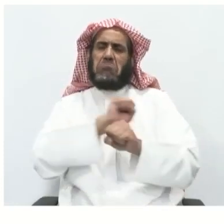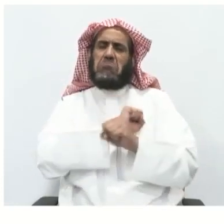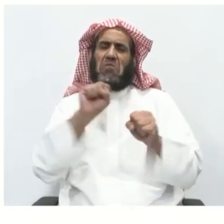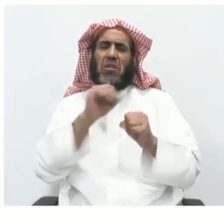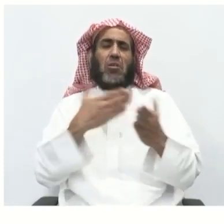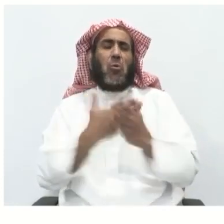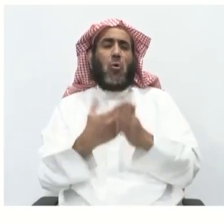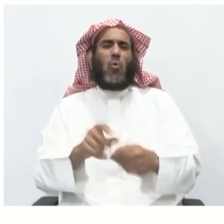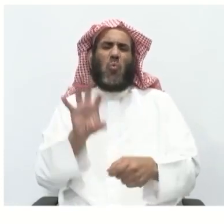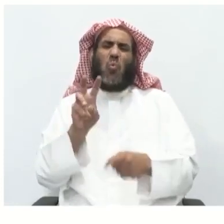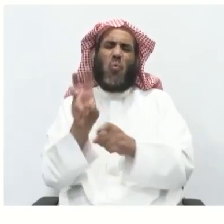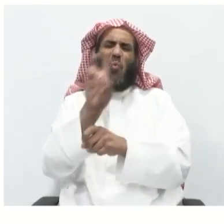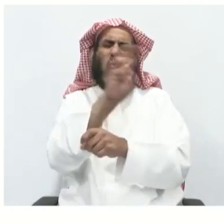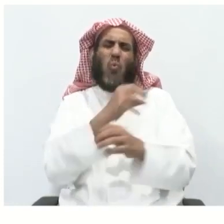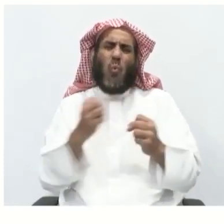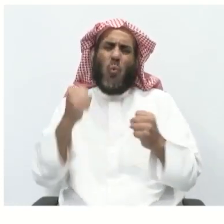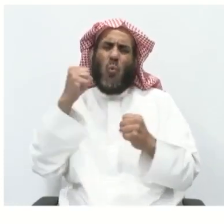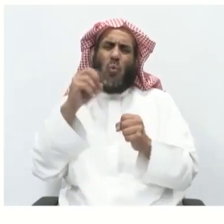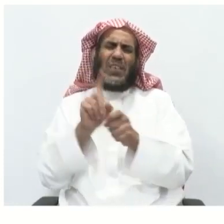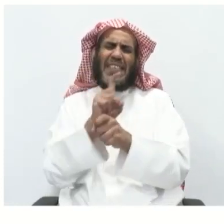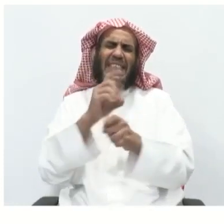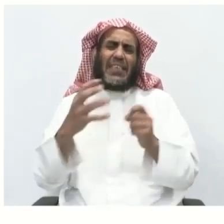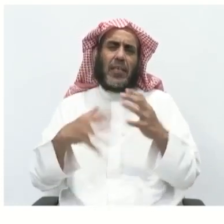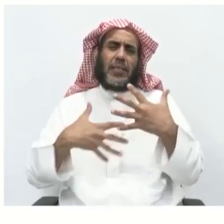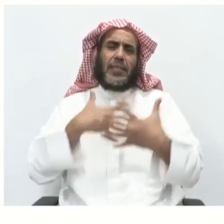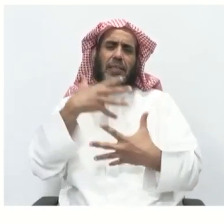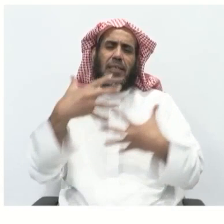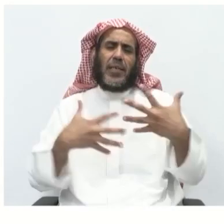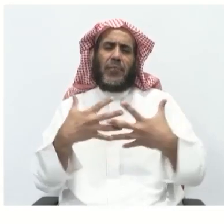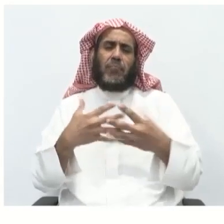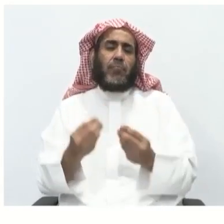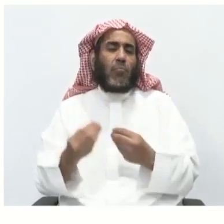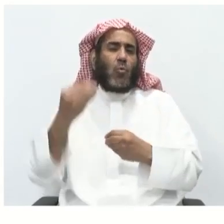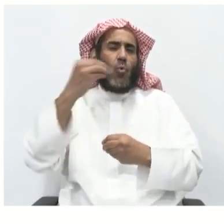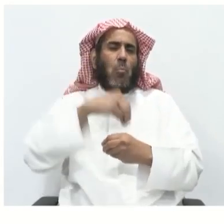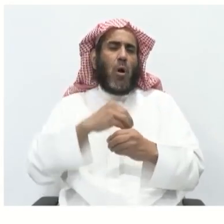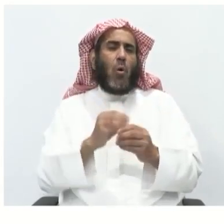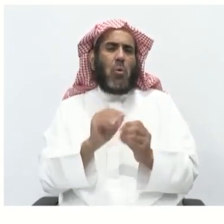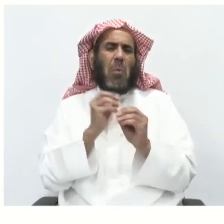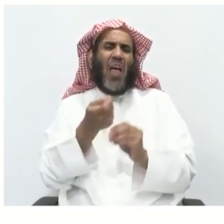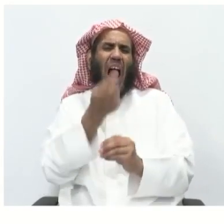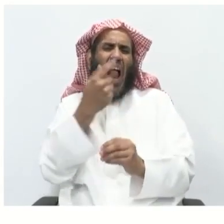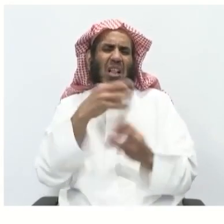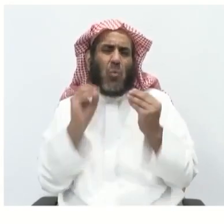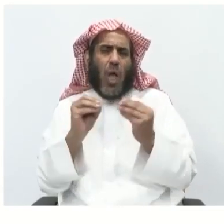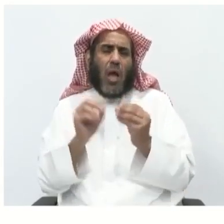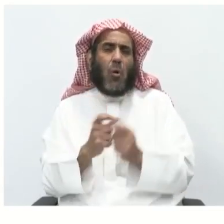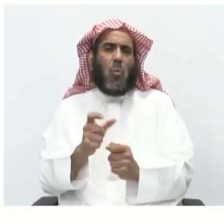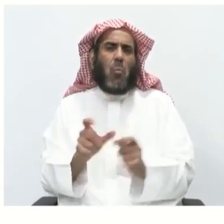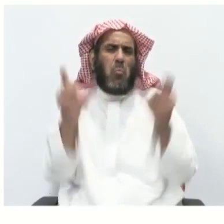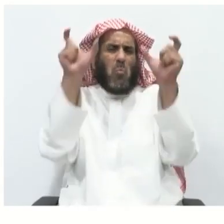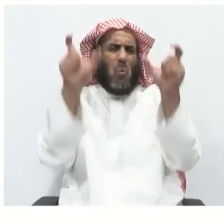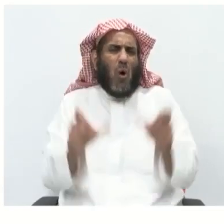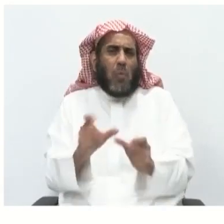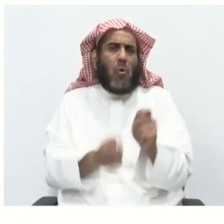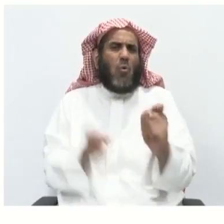لقدره هذا الفيروس الفائقه على التكيف بمعنى كلما وجدوا بعض الادويه يقوم بالمقاومه